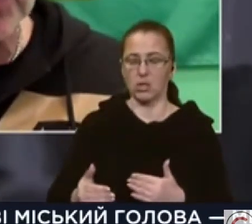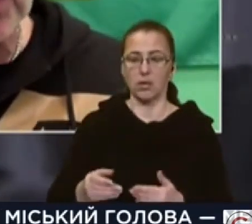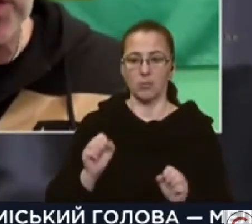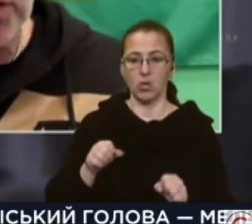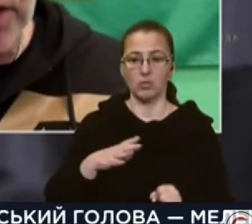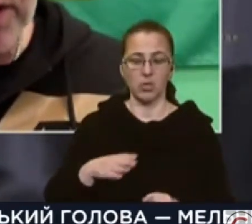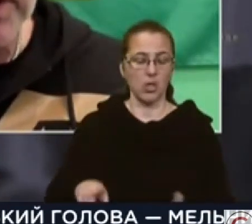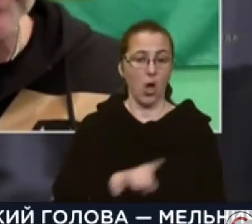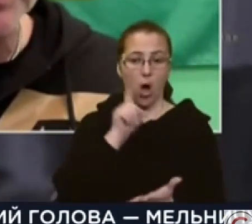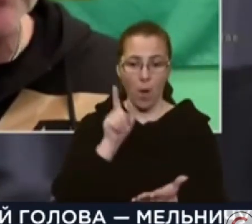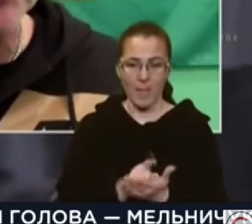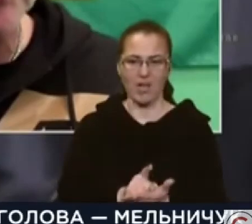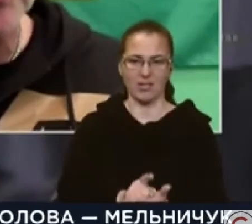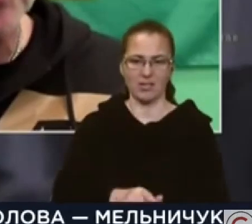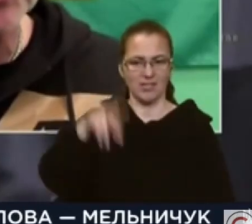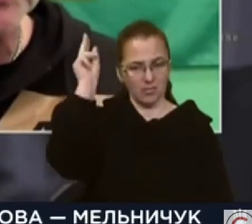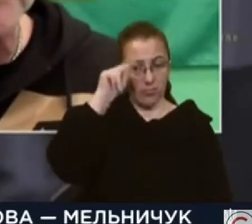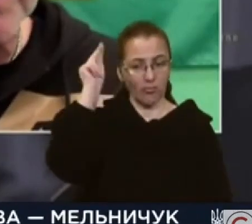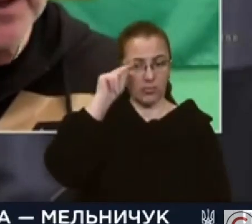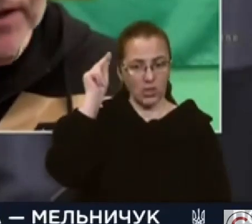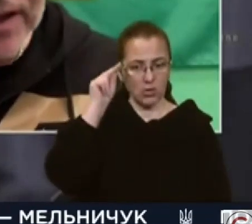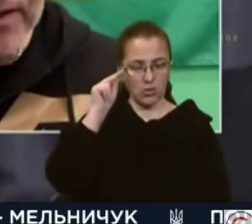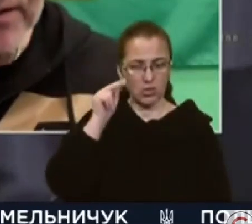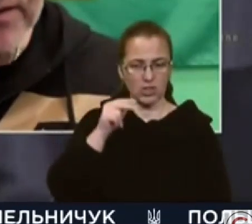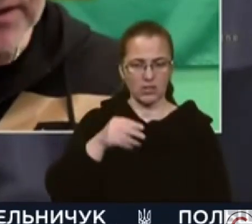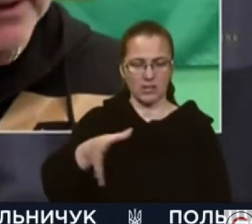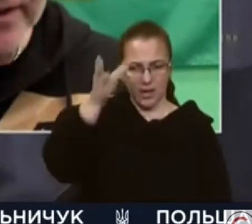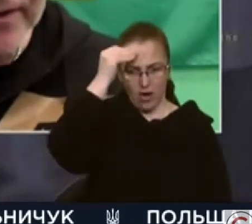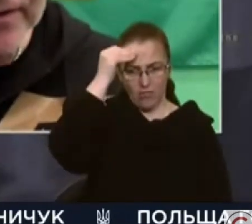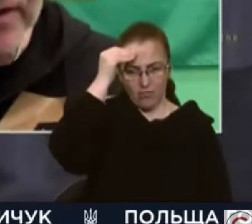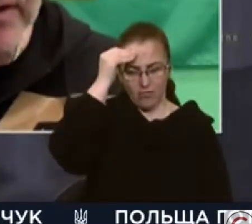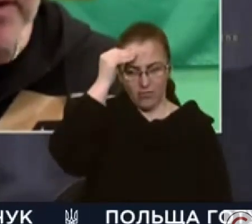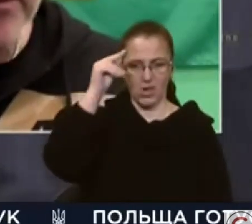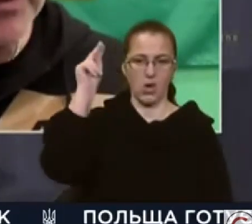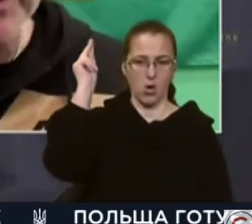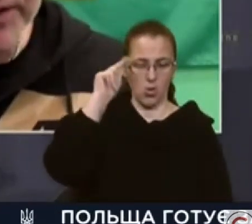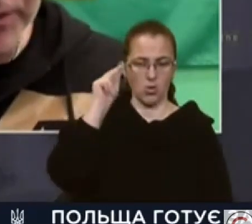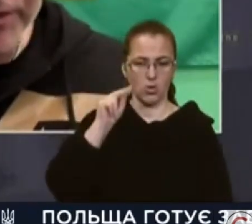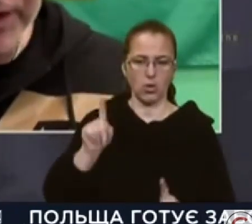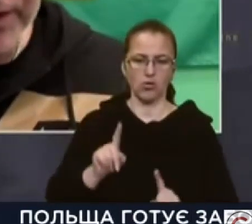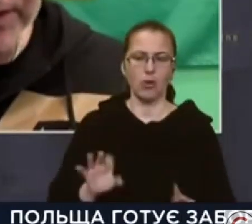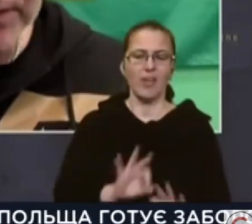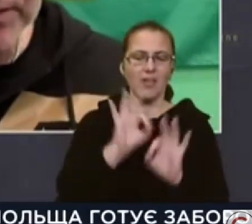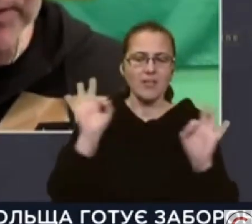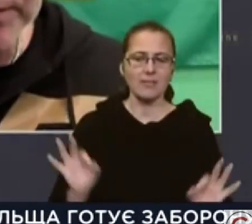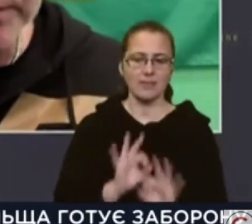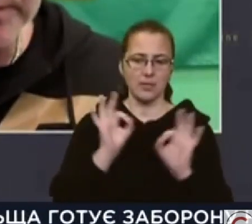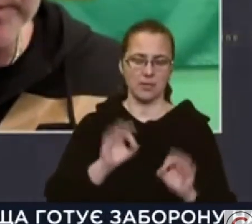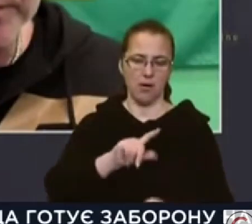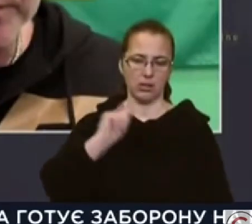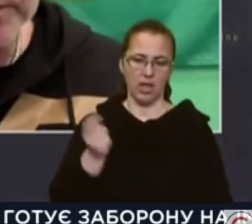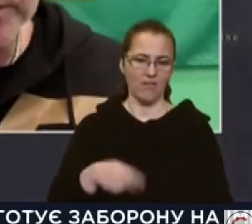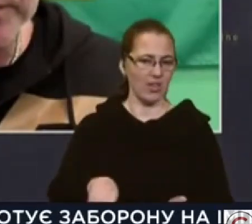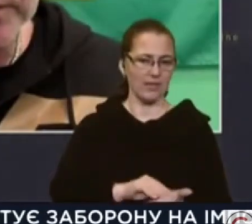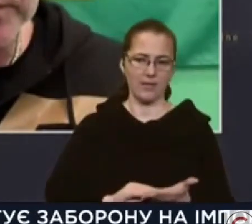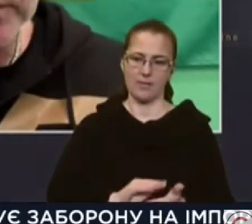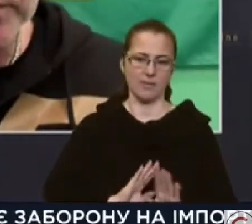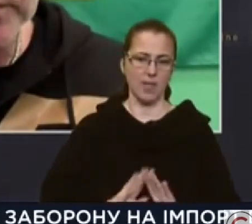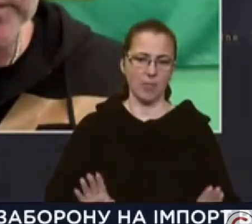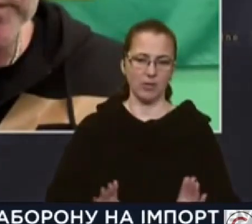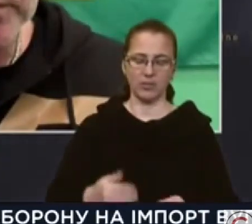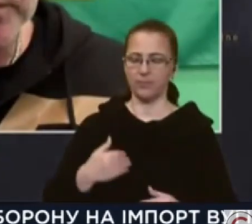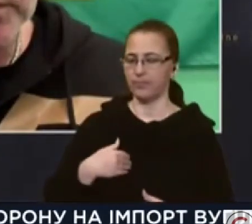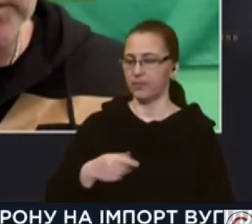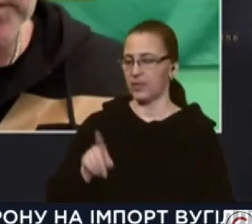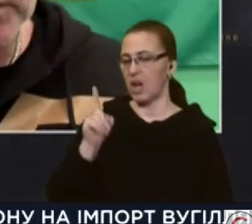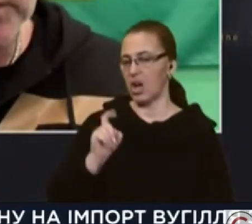обязана извлечь урок для того, чтобы больше никогда, никогда война не повторилась. Я с вами